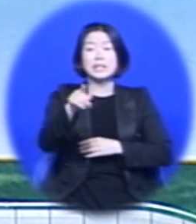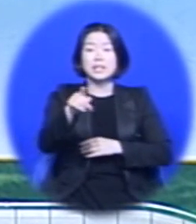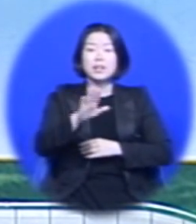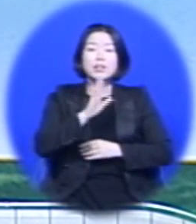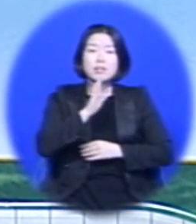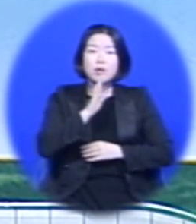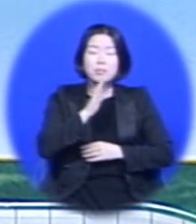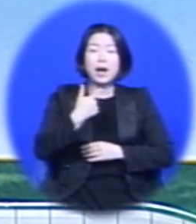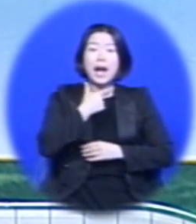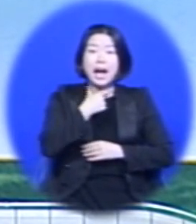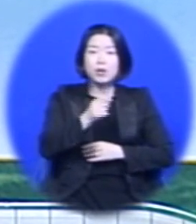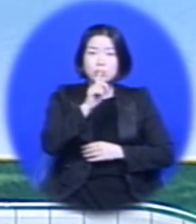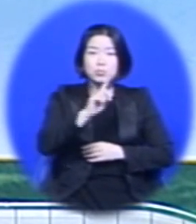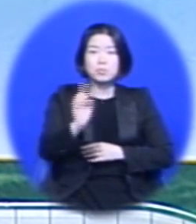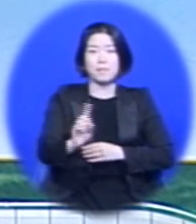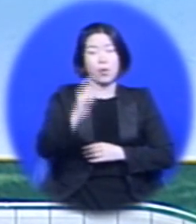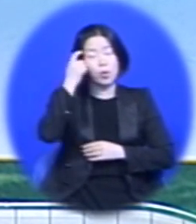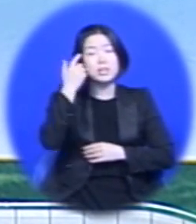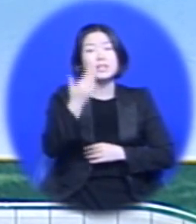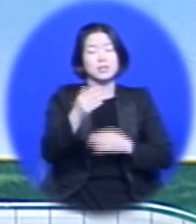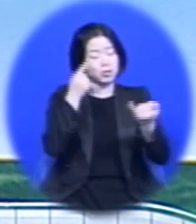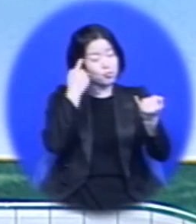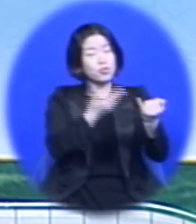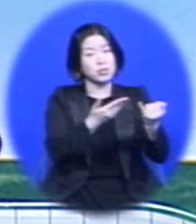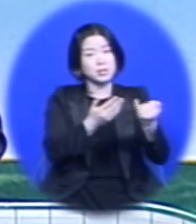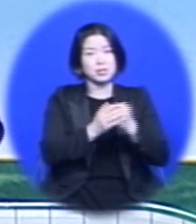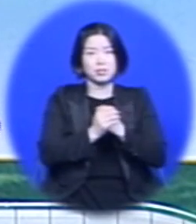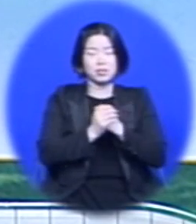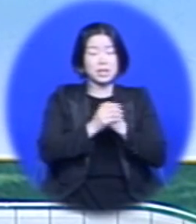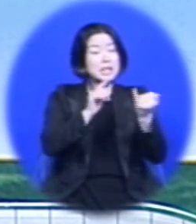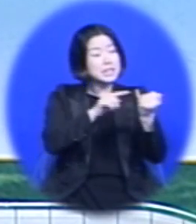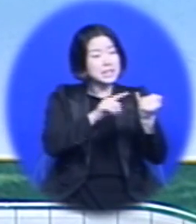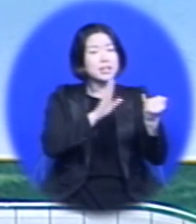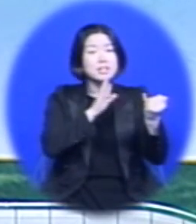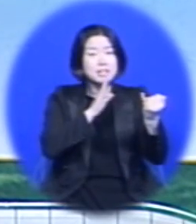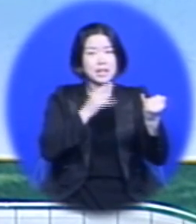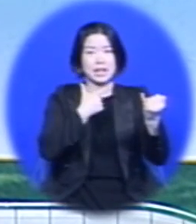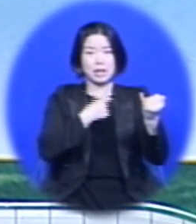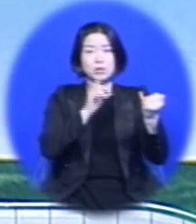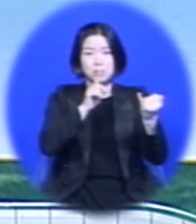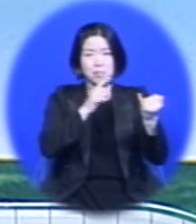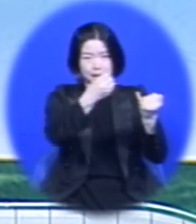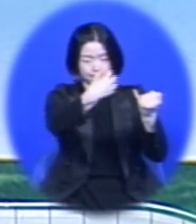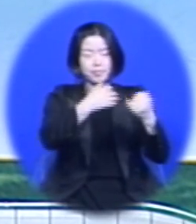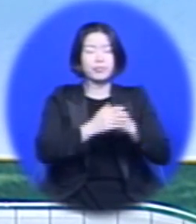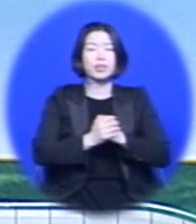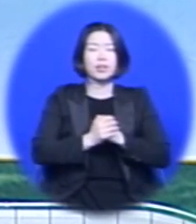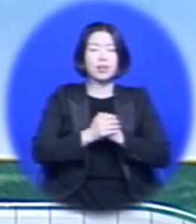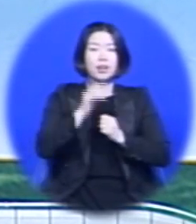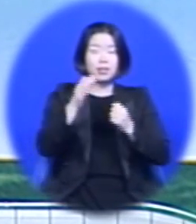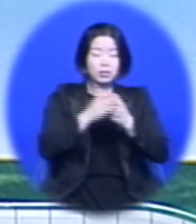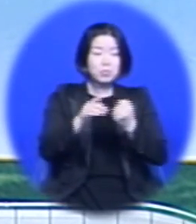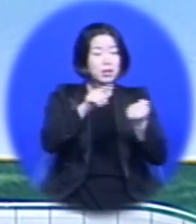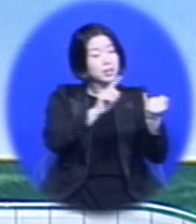하고 싶은 말이 뭐니? 그렇게 물어봤어. 너가 정말 하고 싶은 거 그걸 말해봐. 그랬더니 이